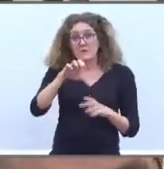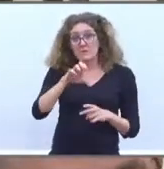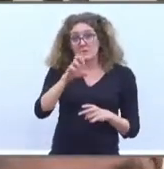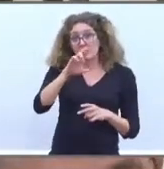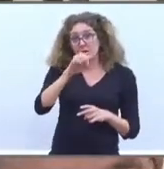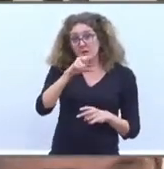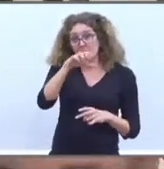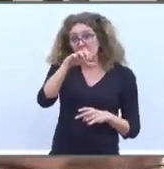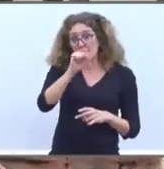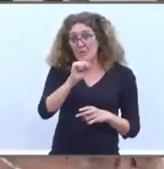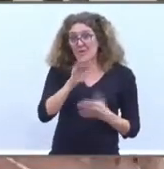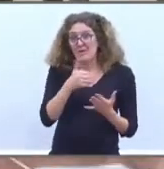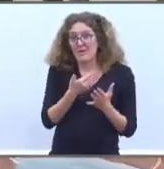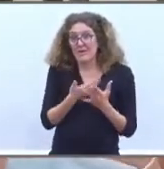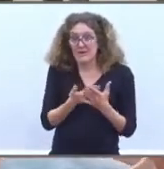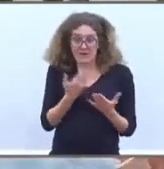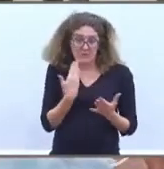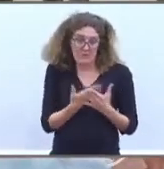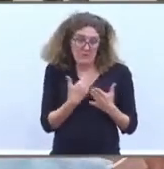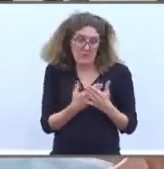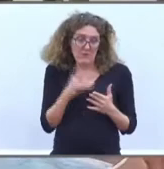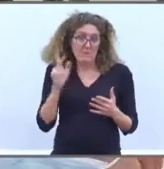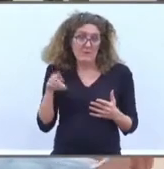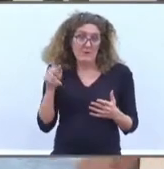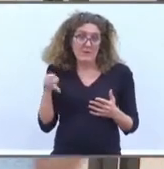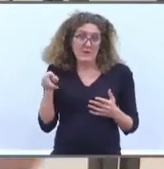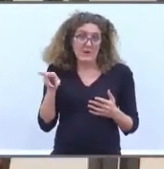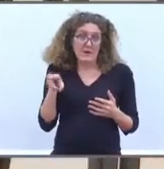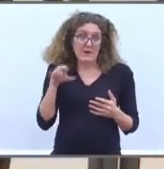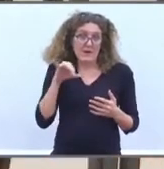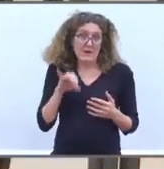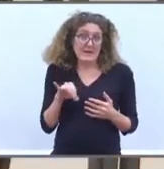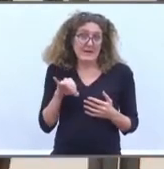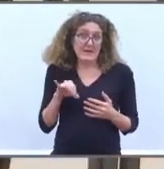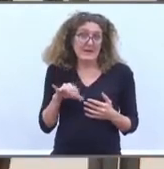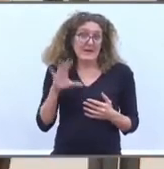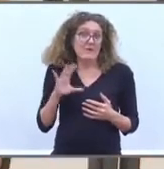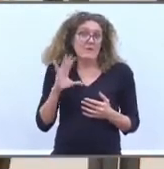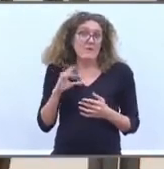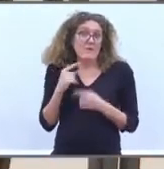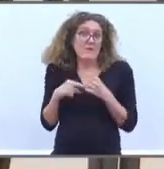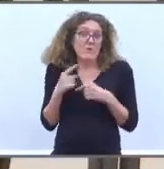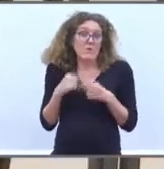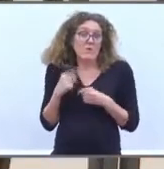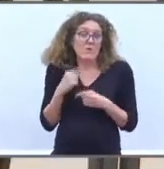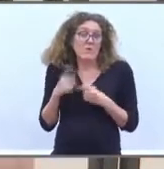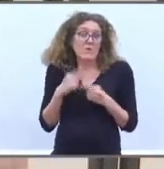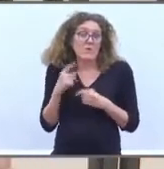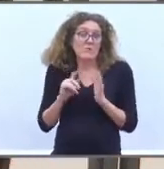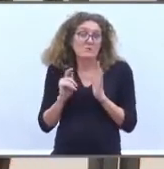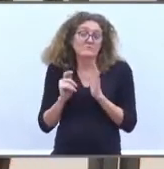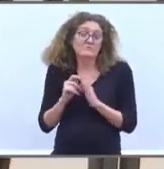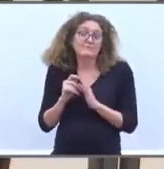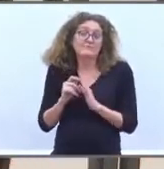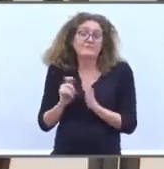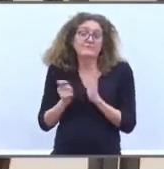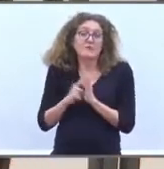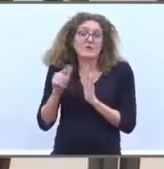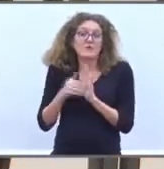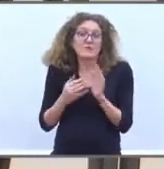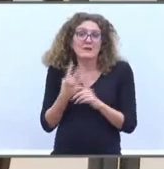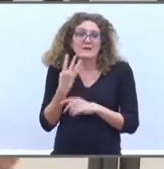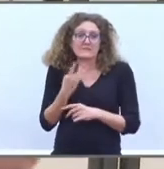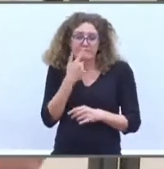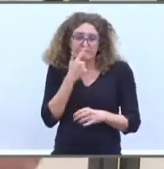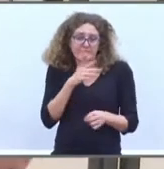a mis en lumière que le PPRI actuel, enfin le PPRI de cette époque, qui datait de 2004, était très